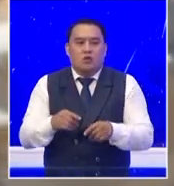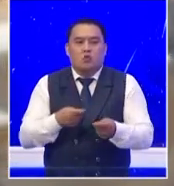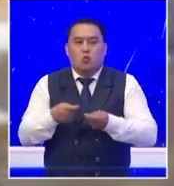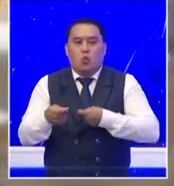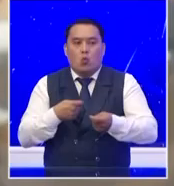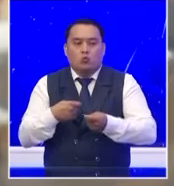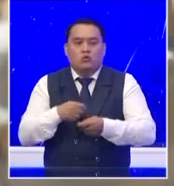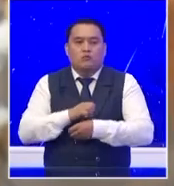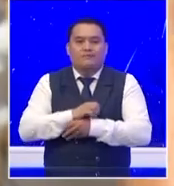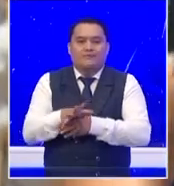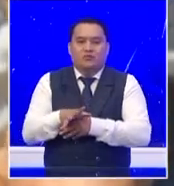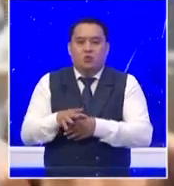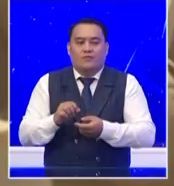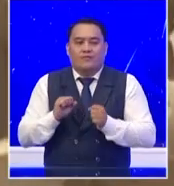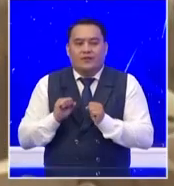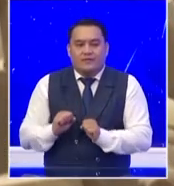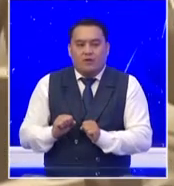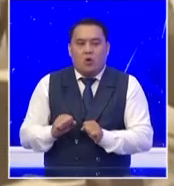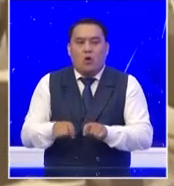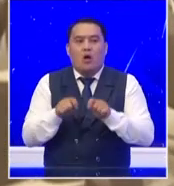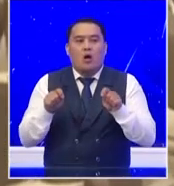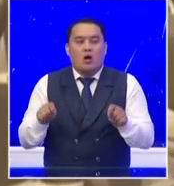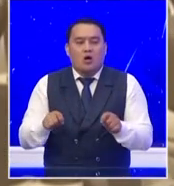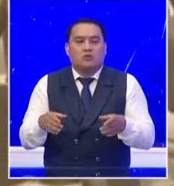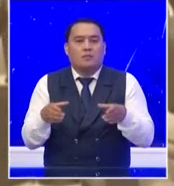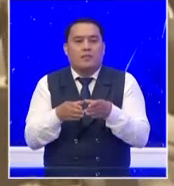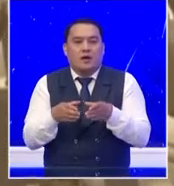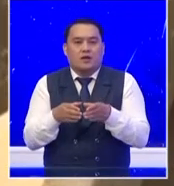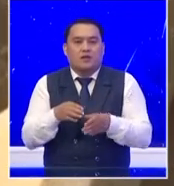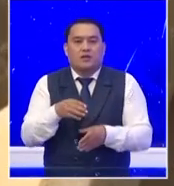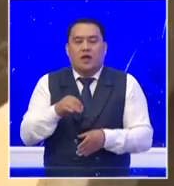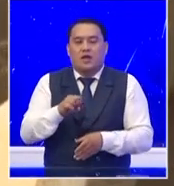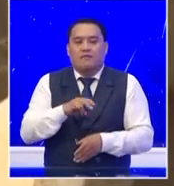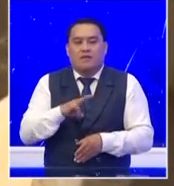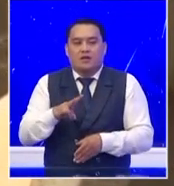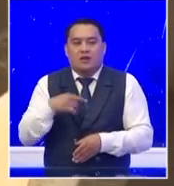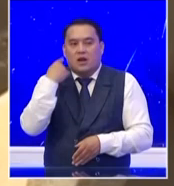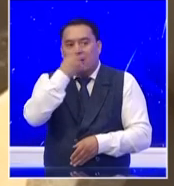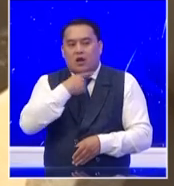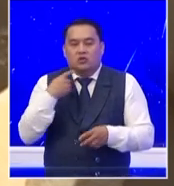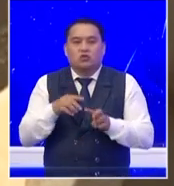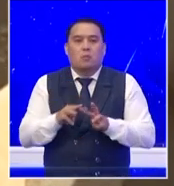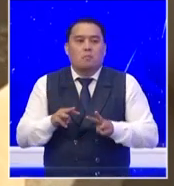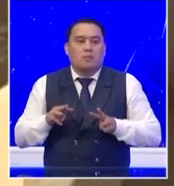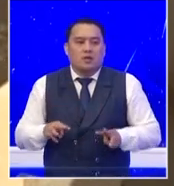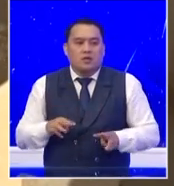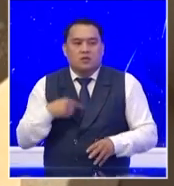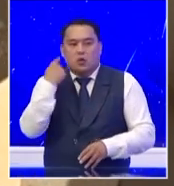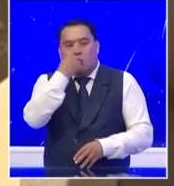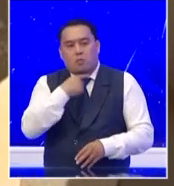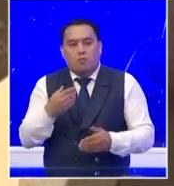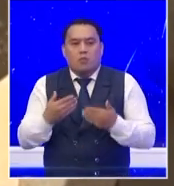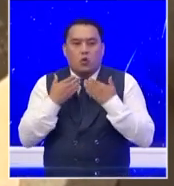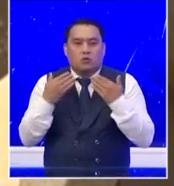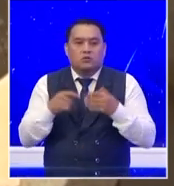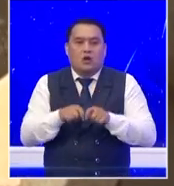руководство с борьбой коронавирусной инфекцией. На открытии скульптуры присутствовали члены правительства Тайваня. Героическое лицо министра здравоохранения предстало публике после